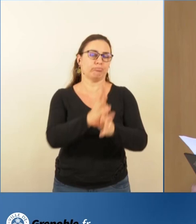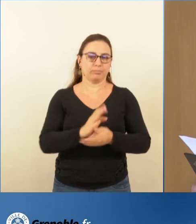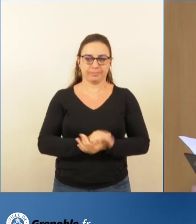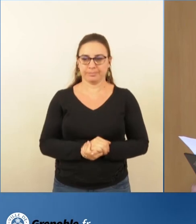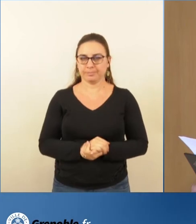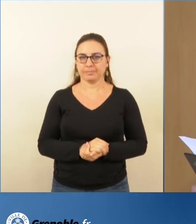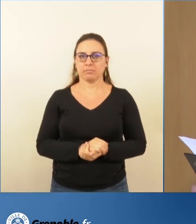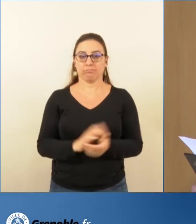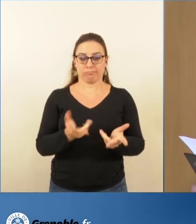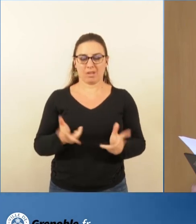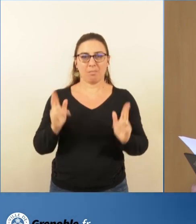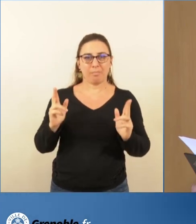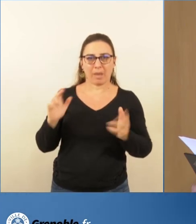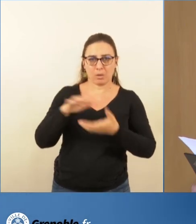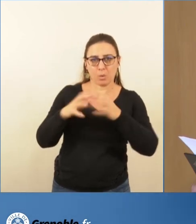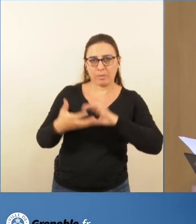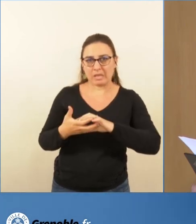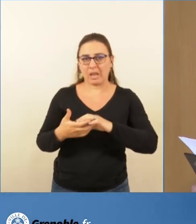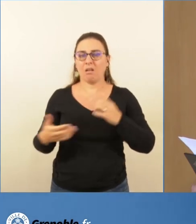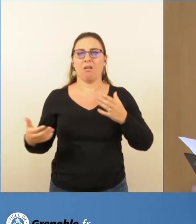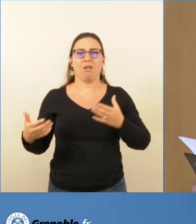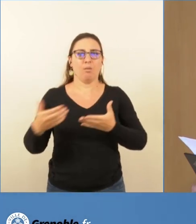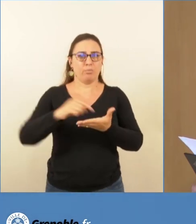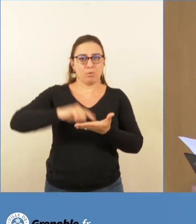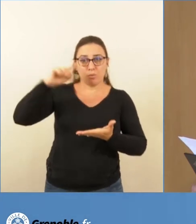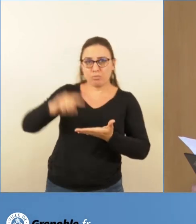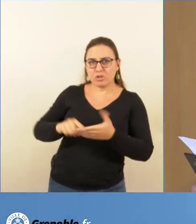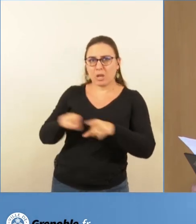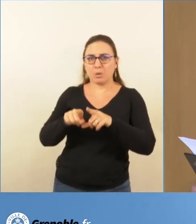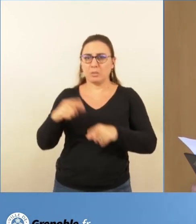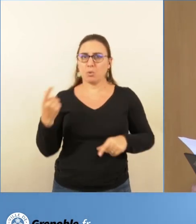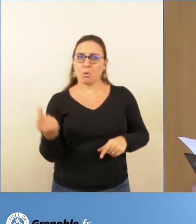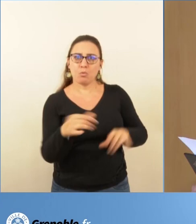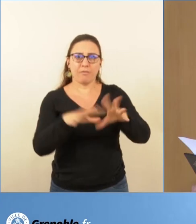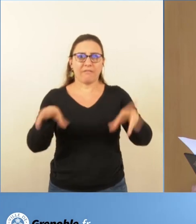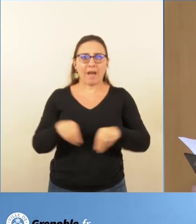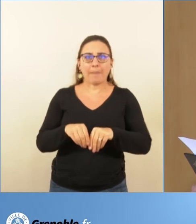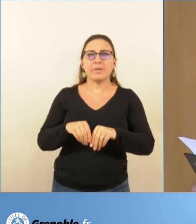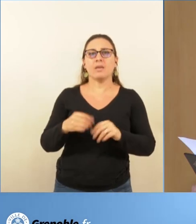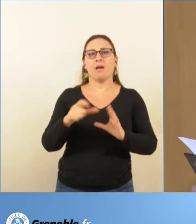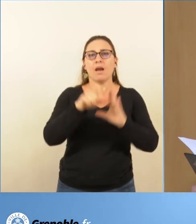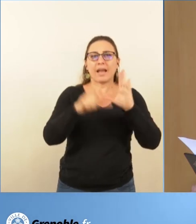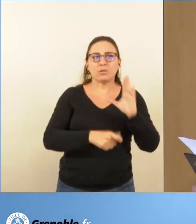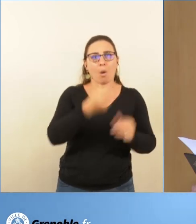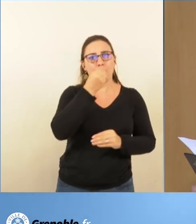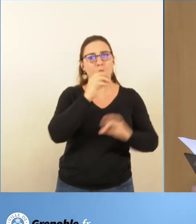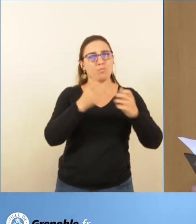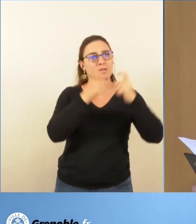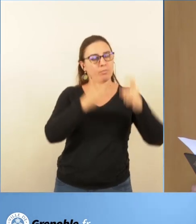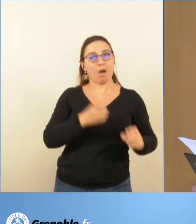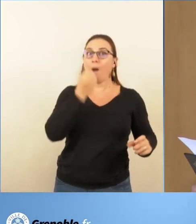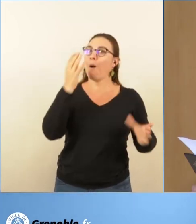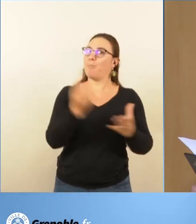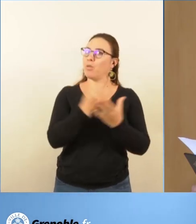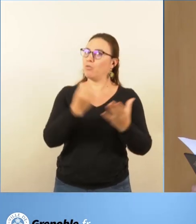dans cette période difficile pour les budgets des ménages une baisse du coût de la restauration et une bonne nouvelle qu'il